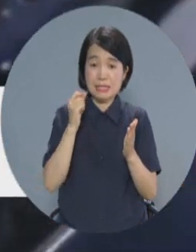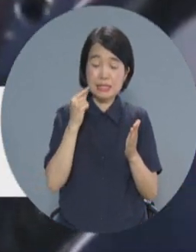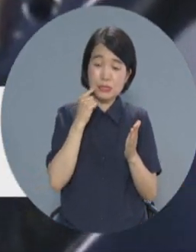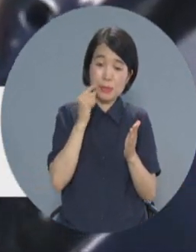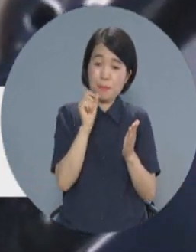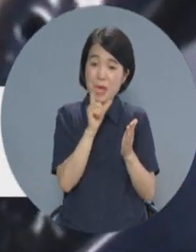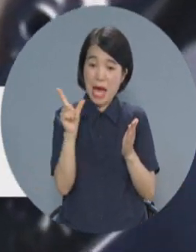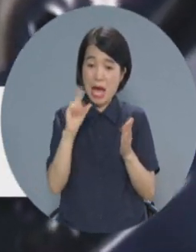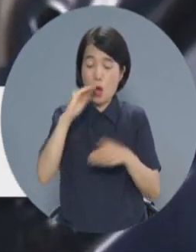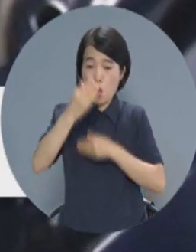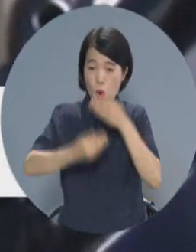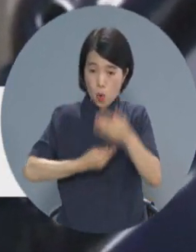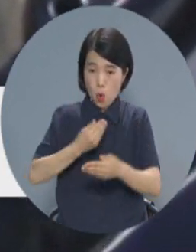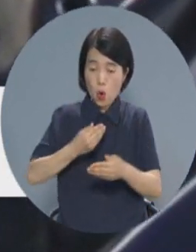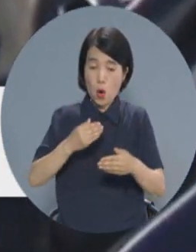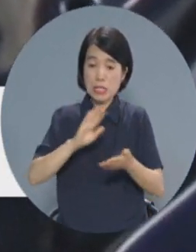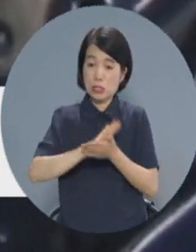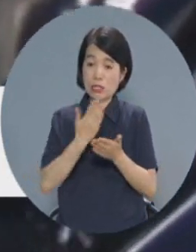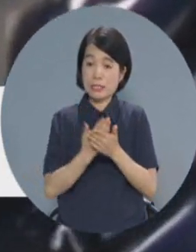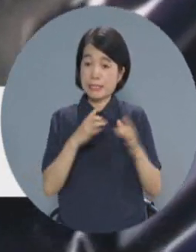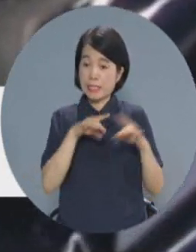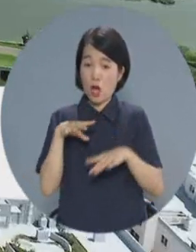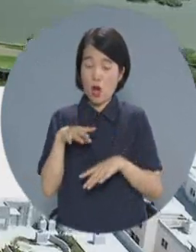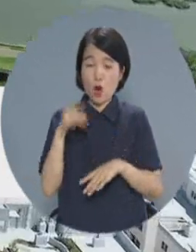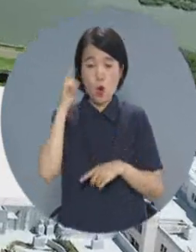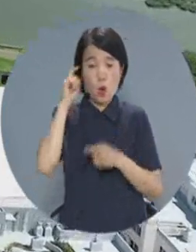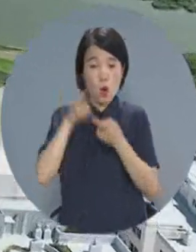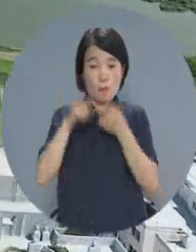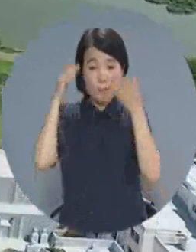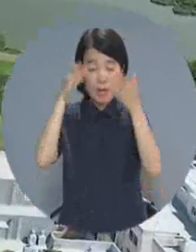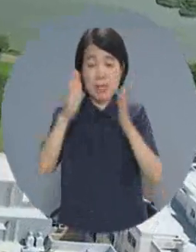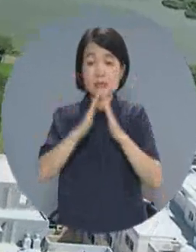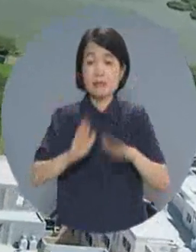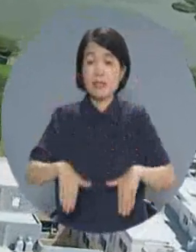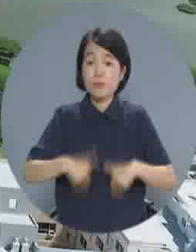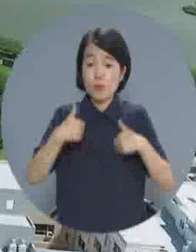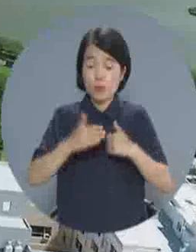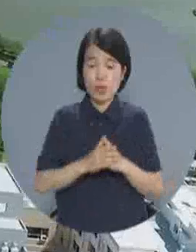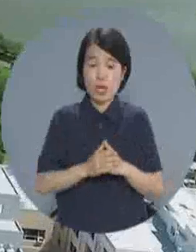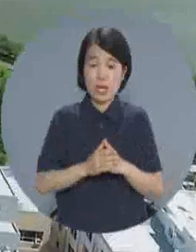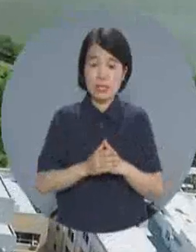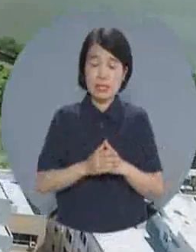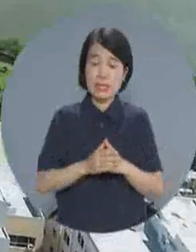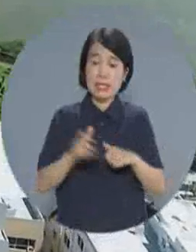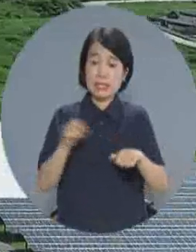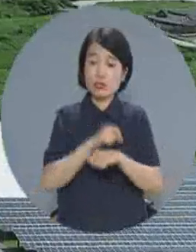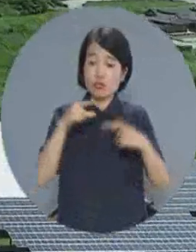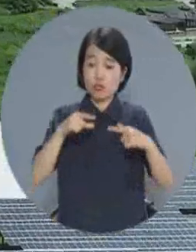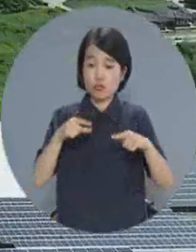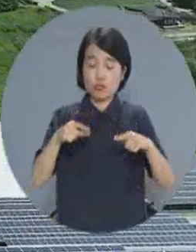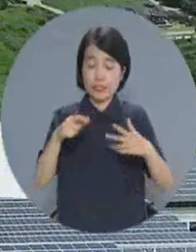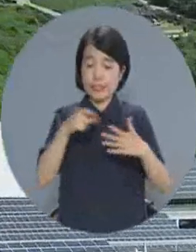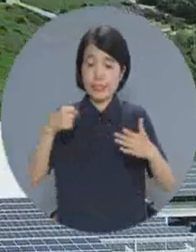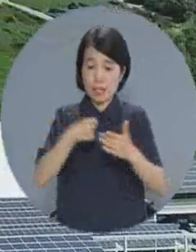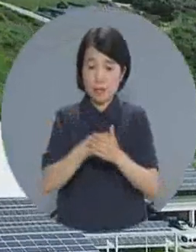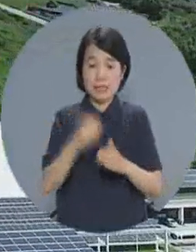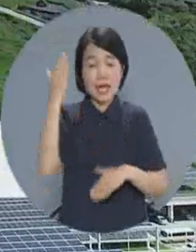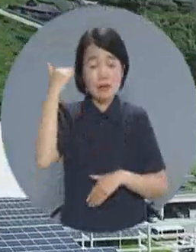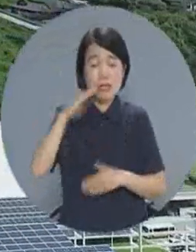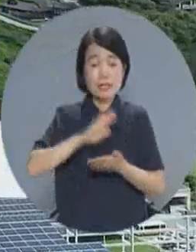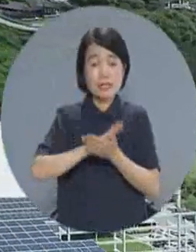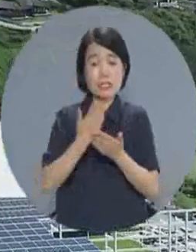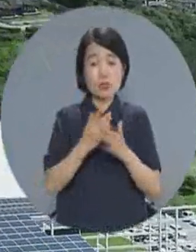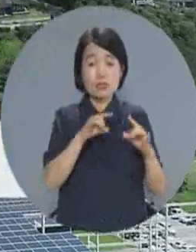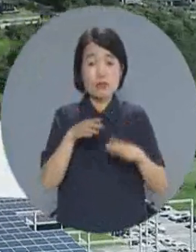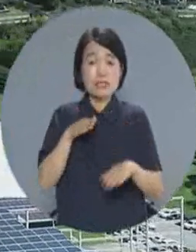교체하는 개조 전기차에 주목하고 있습니다. 전라남도가 규제 자유특구로 지정되면서 국내에도 개조